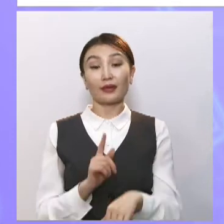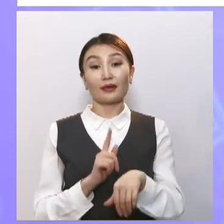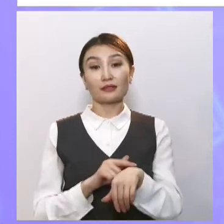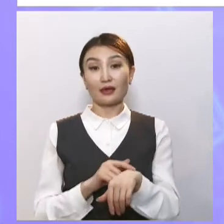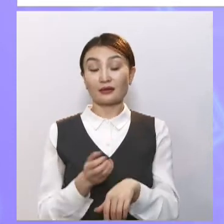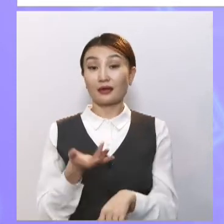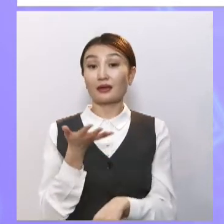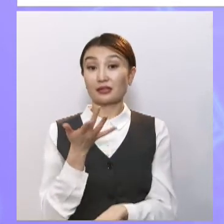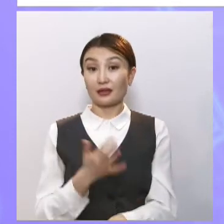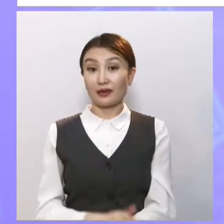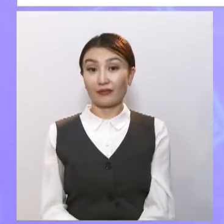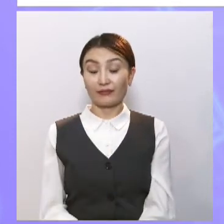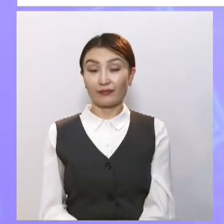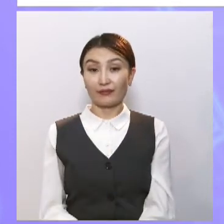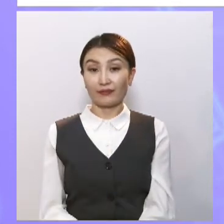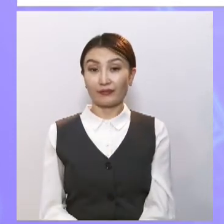Саат канчада?